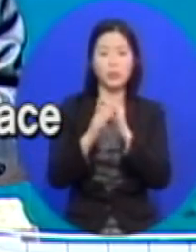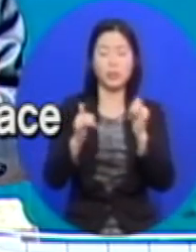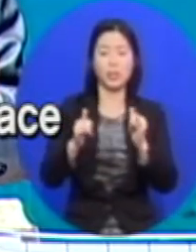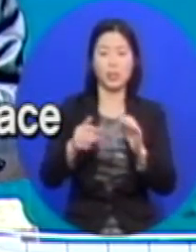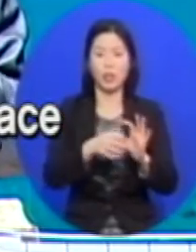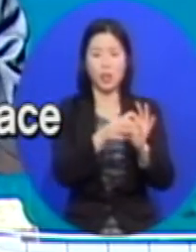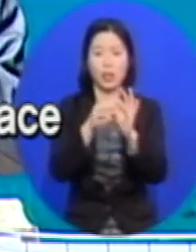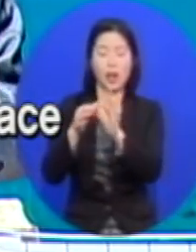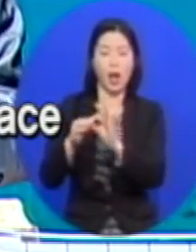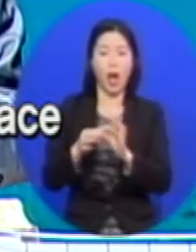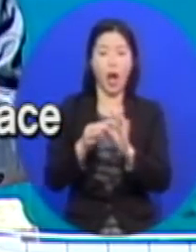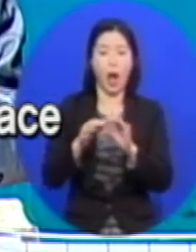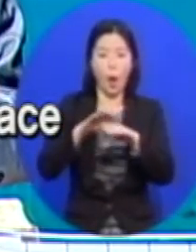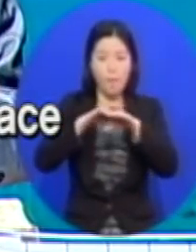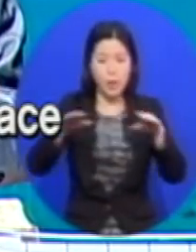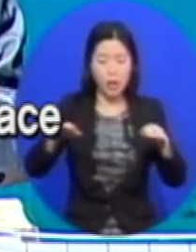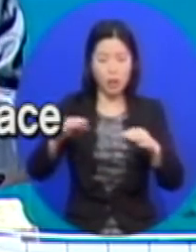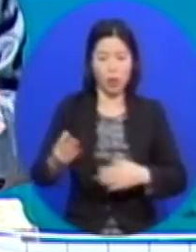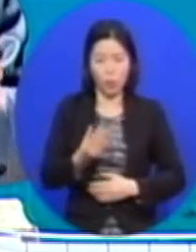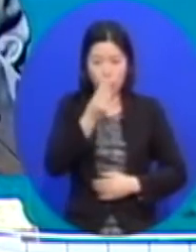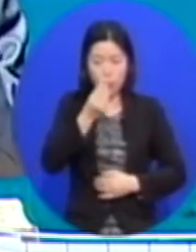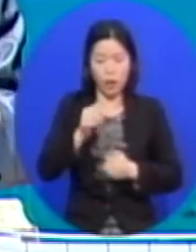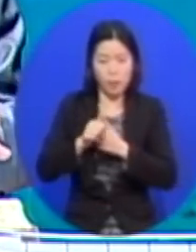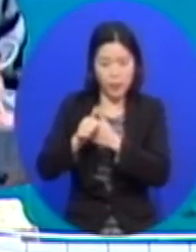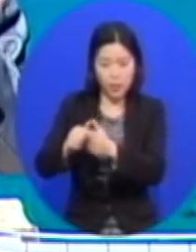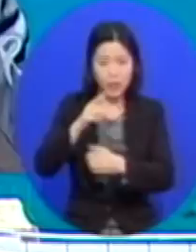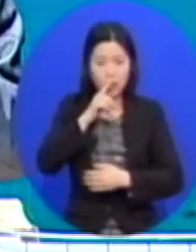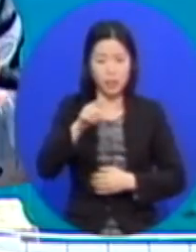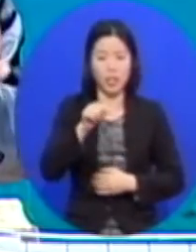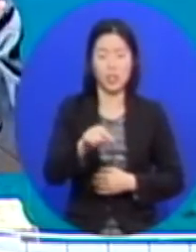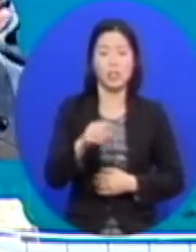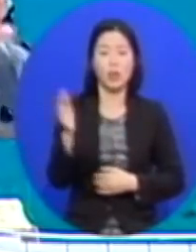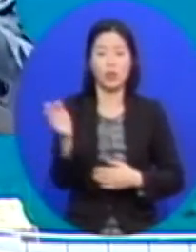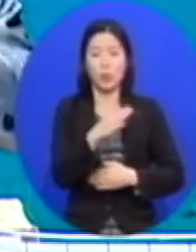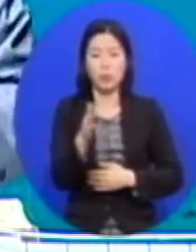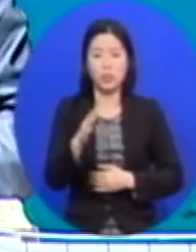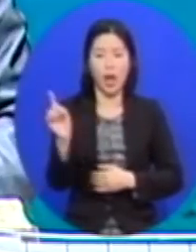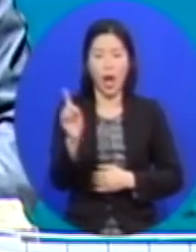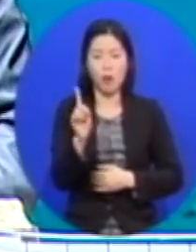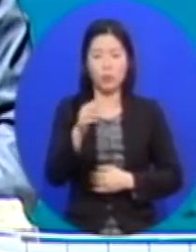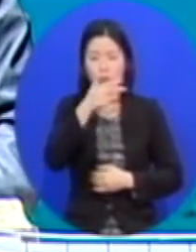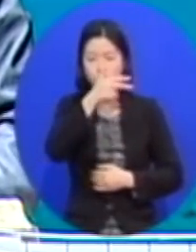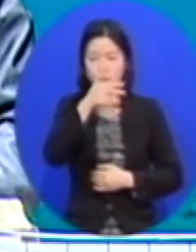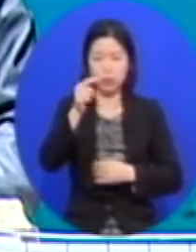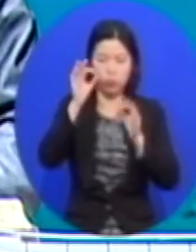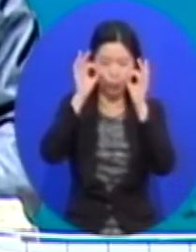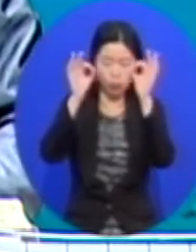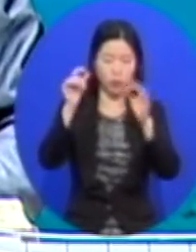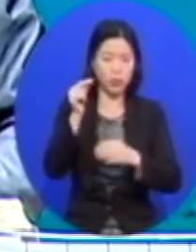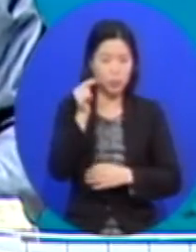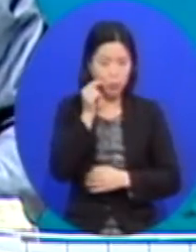함과 거룩함을 따르라 이것이 없이는 아무도 주를 보지 못하리라